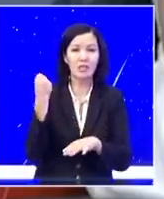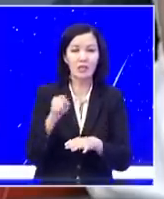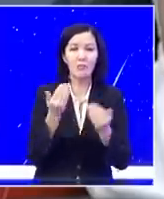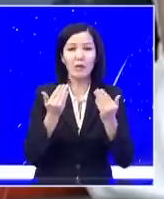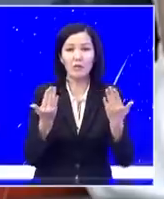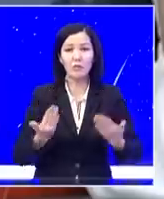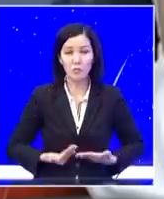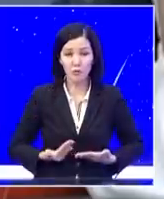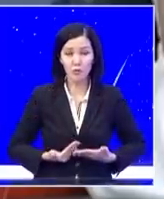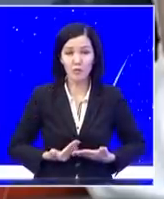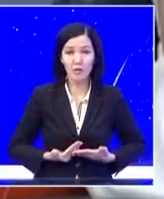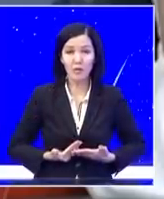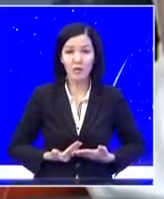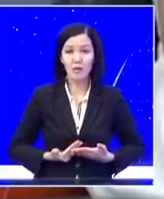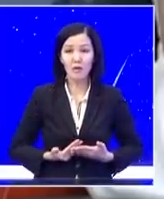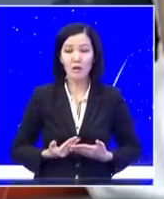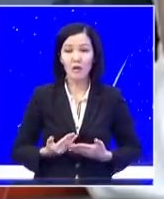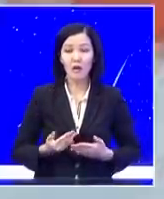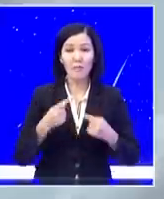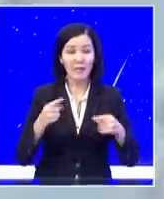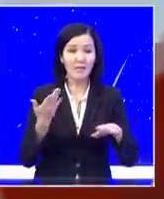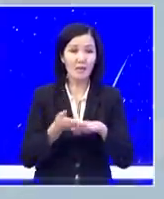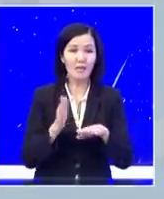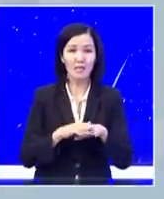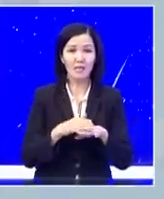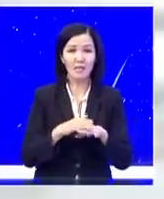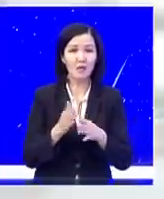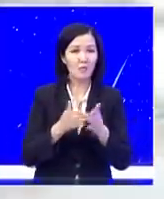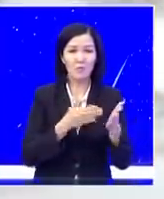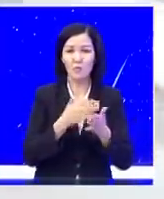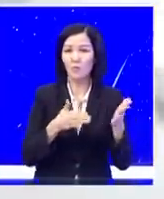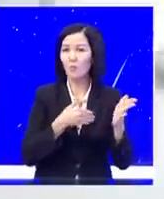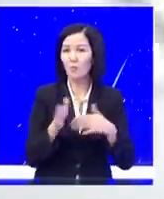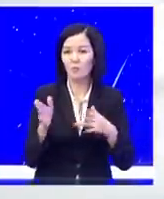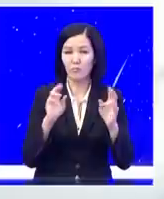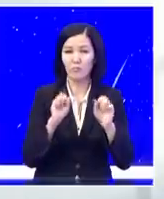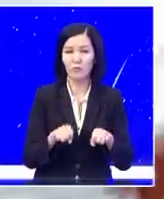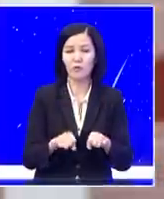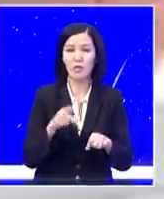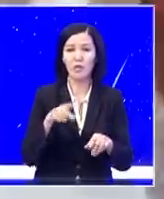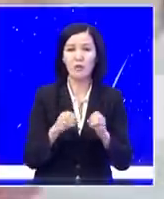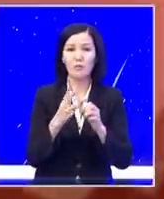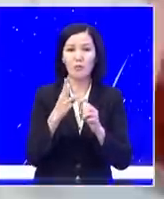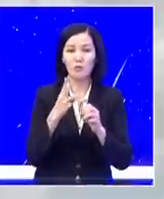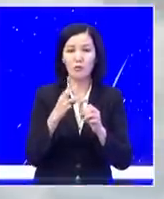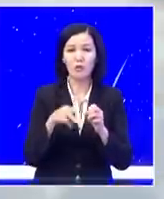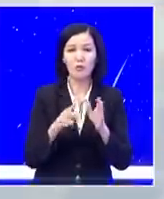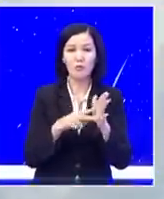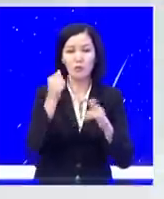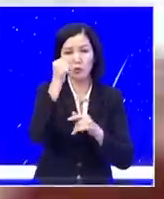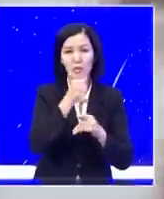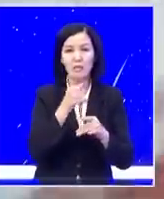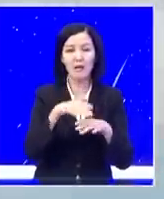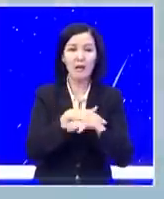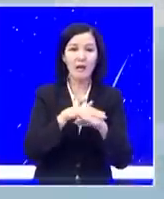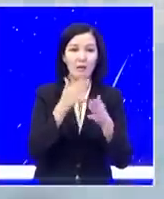өмір сүріп жүрген адам, саған ондай қиындық түк емес. Айтуға оңай ток-шоуы 2013-2017 жылдары елдің ең сүйікті